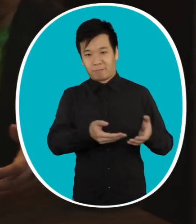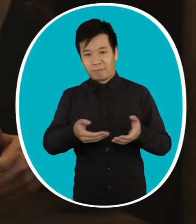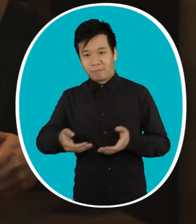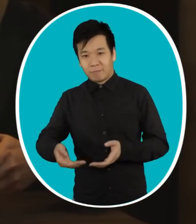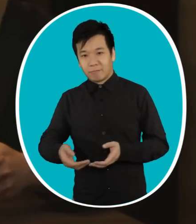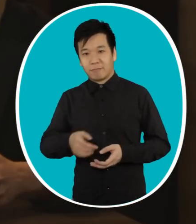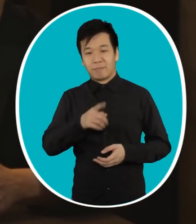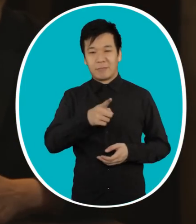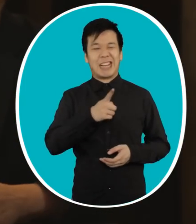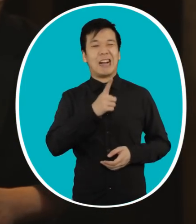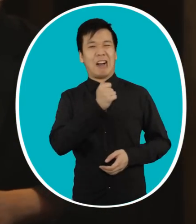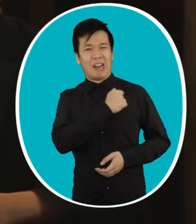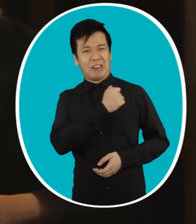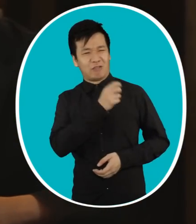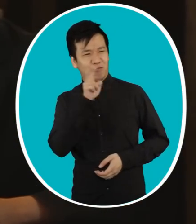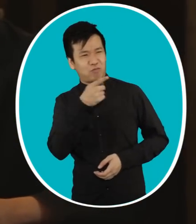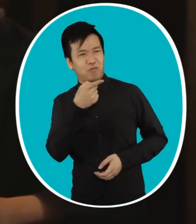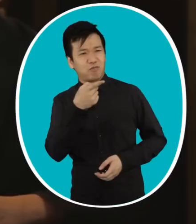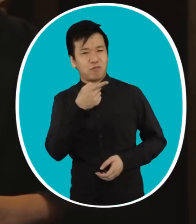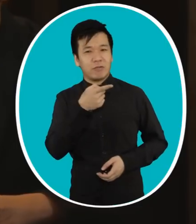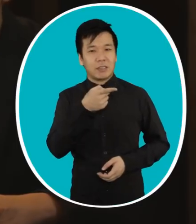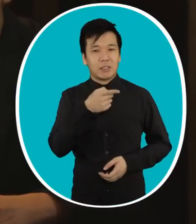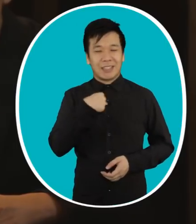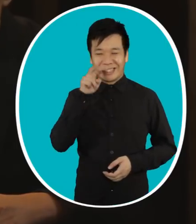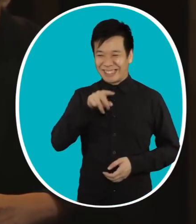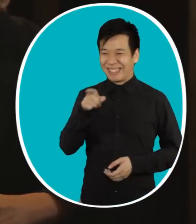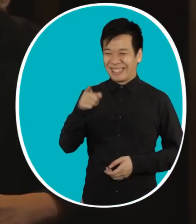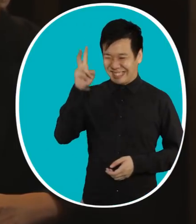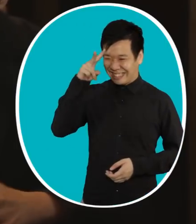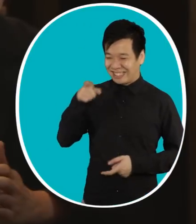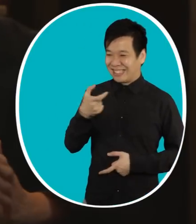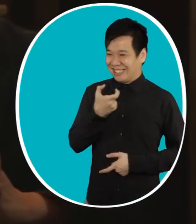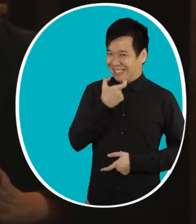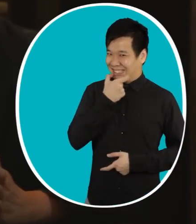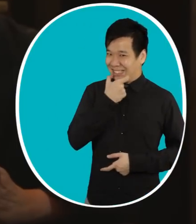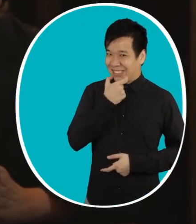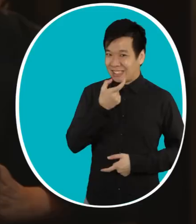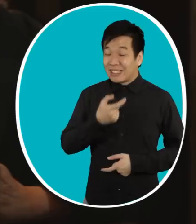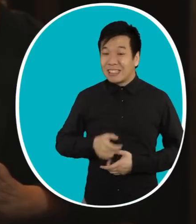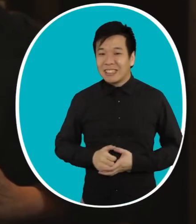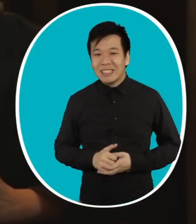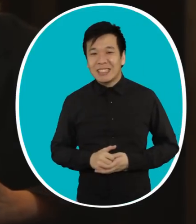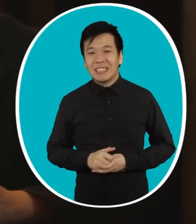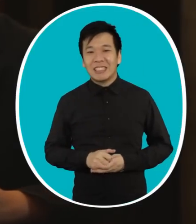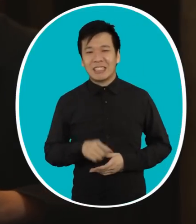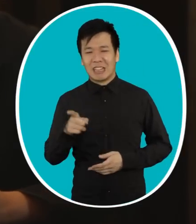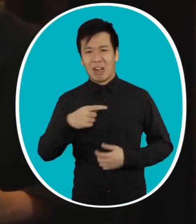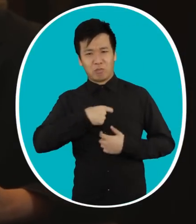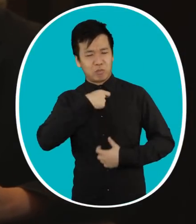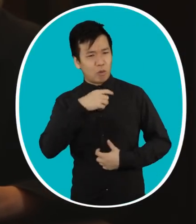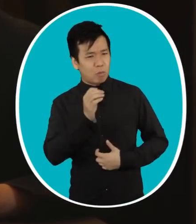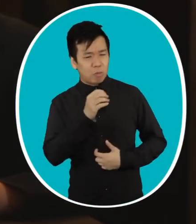笑得咁辛苦 嘅，系因为你经常镜头前面都保持好灿烂嘅笑容， 系咩？ 哎呀，你都唔打胎